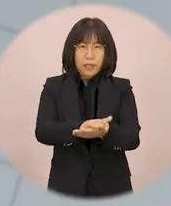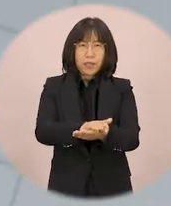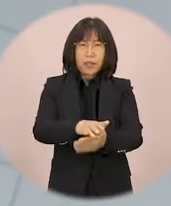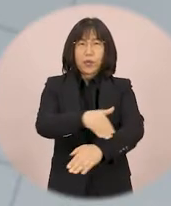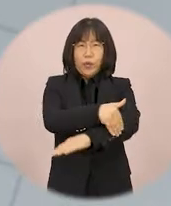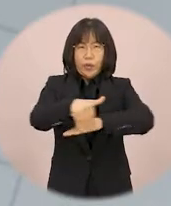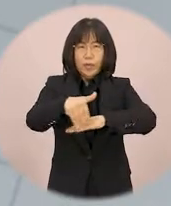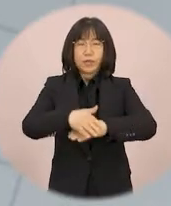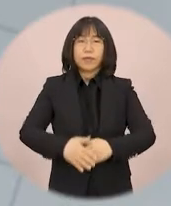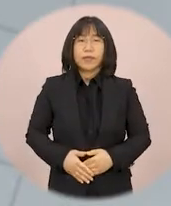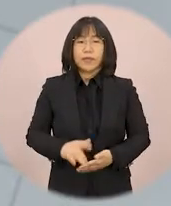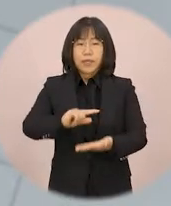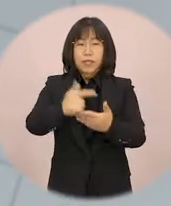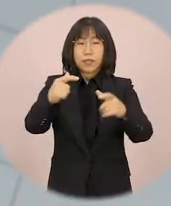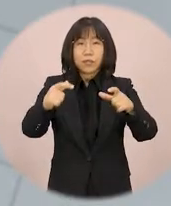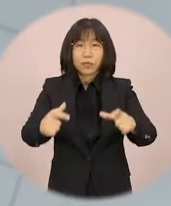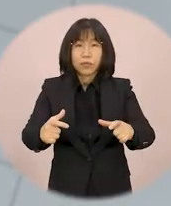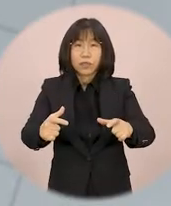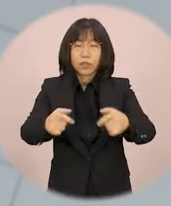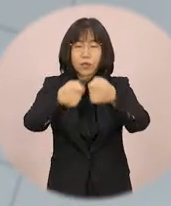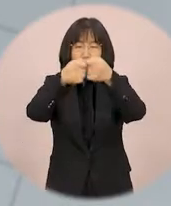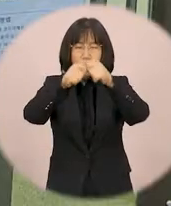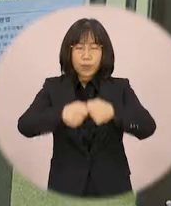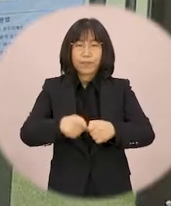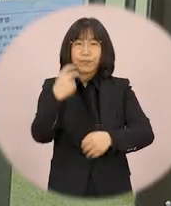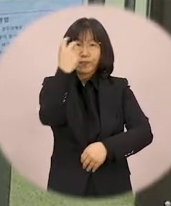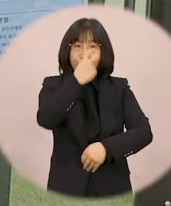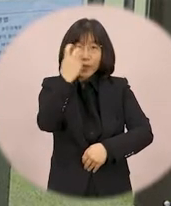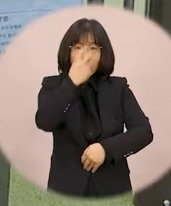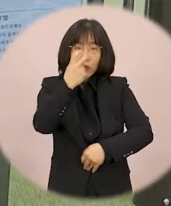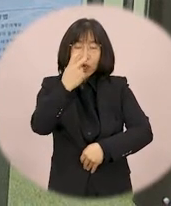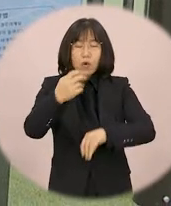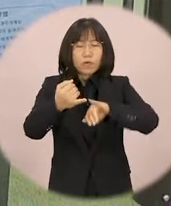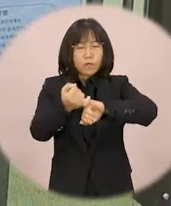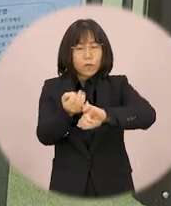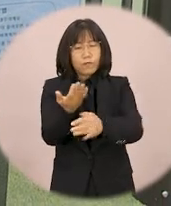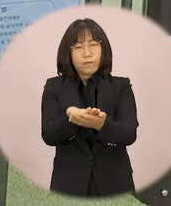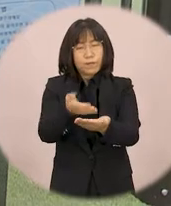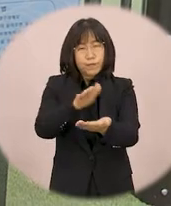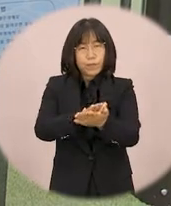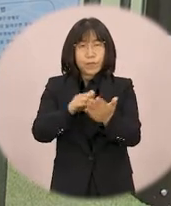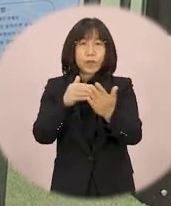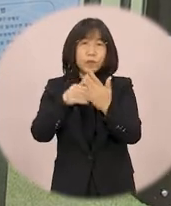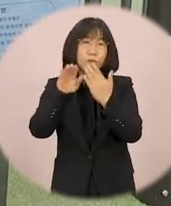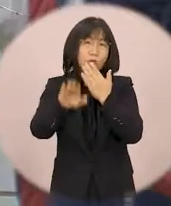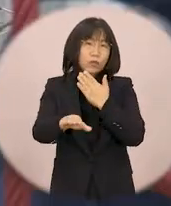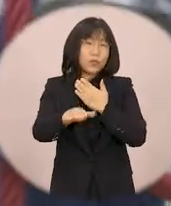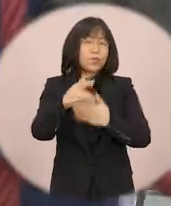조치할 예정입니다. 강서구는 꼼꼼한 점검과 사후 조치를 통해